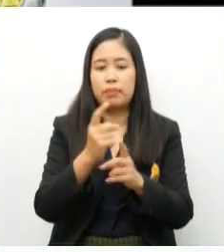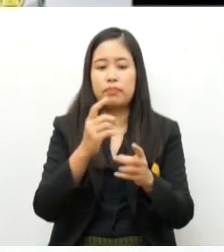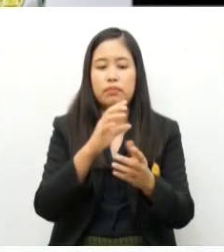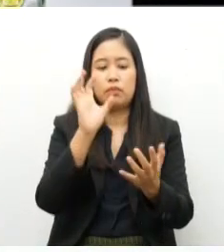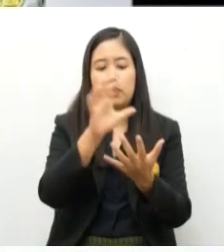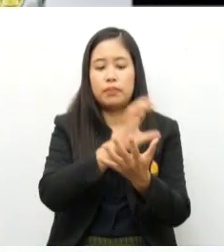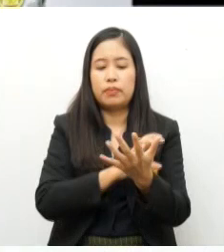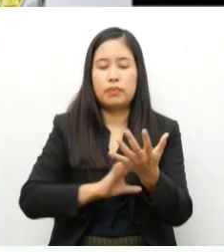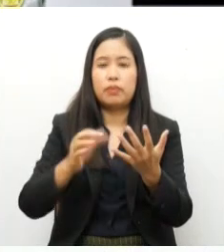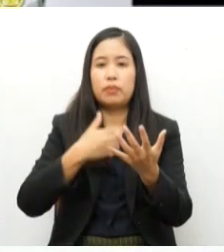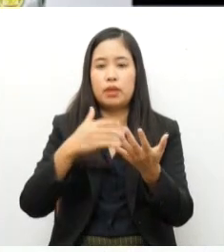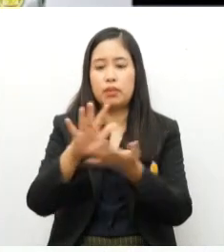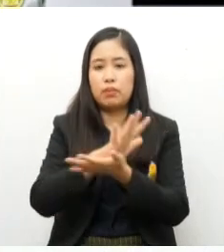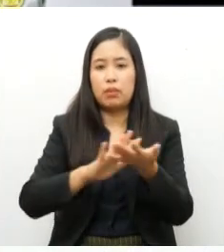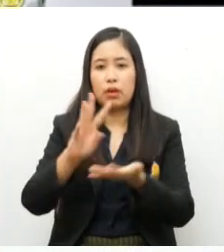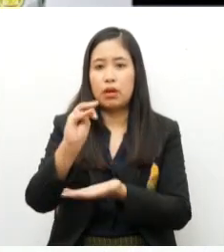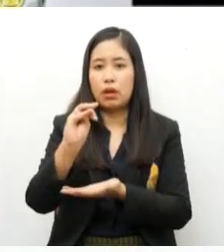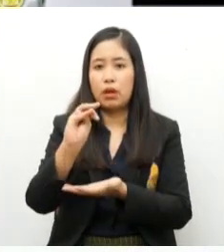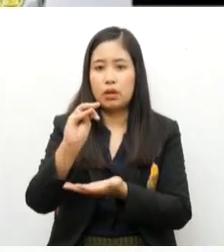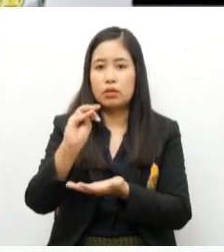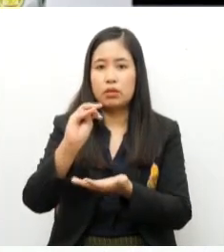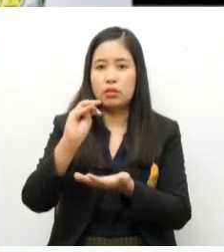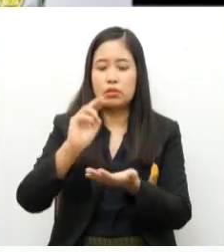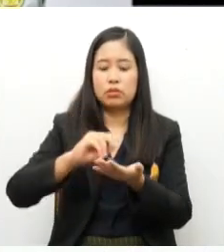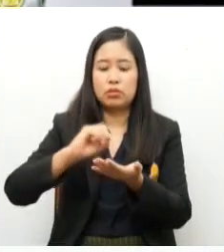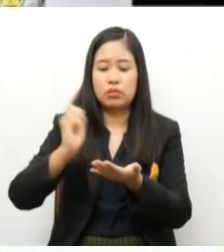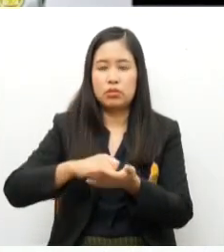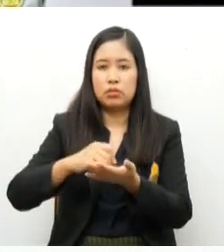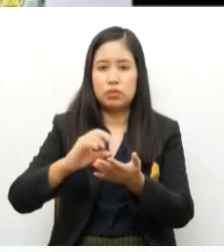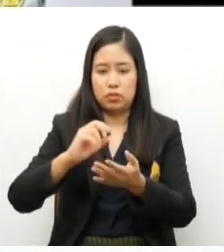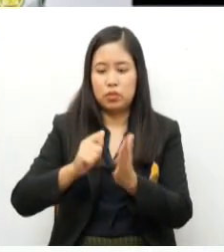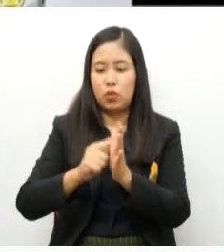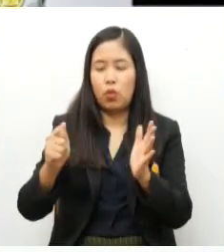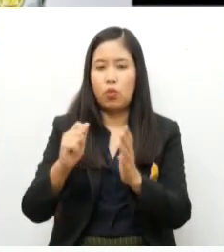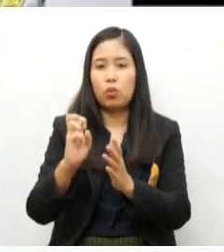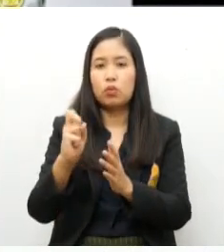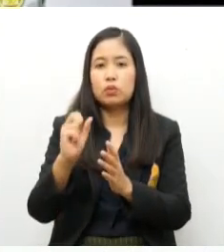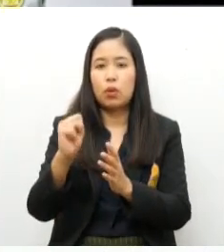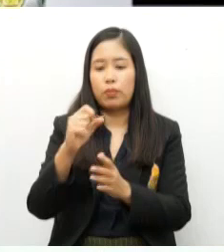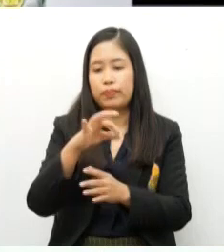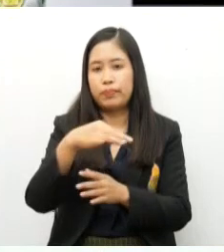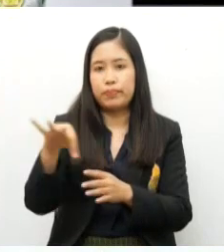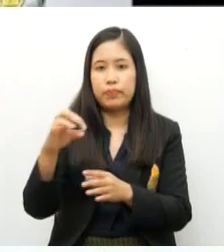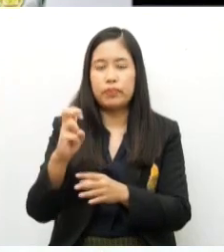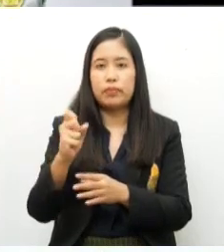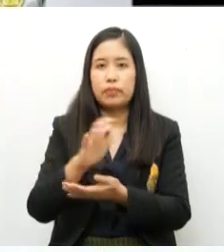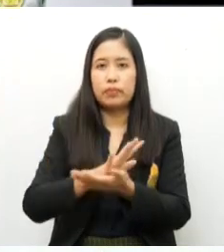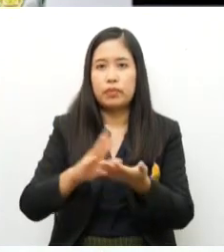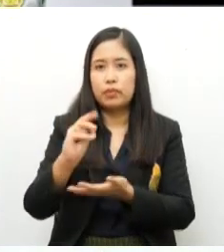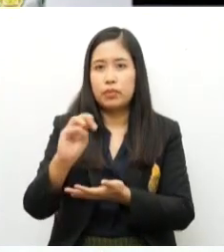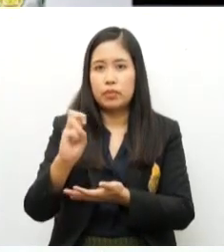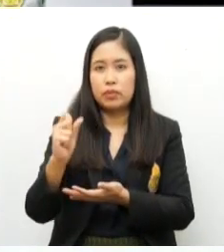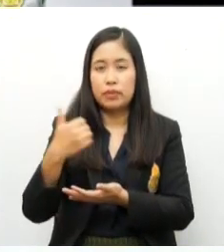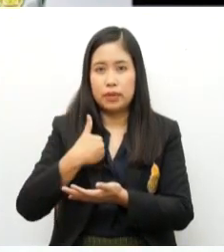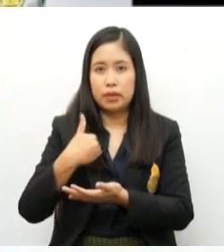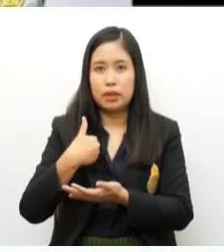ข้ามาเป็นคู่สัญญาในการดำเนินการออกข้อสอบก็จะมีเกณฑ์เฉลี่ยที่ออกโด